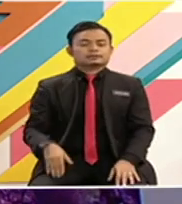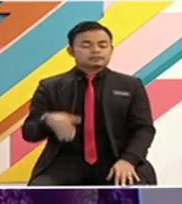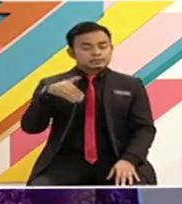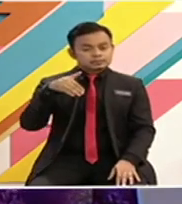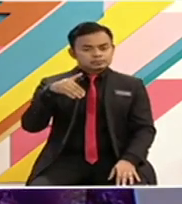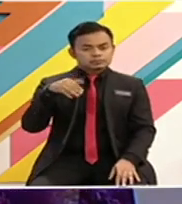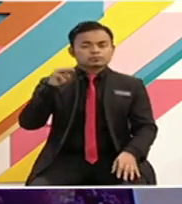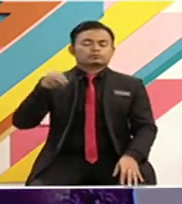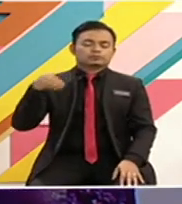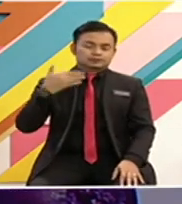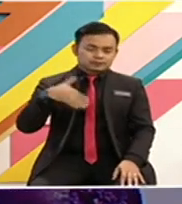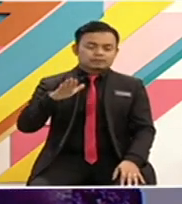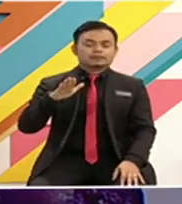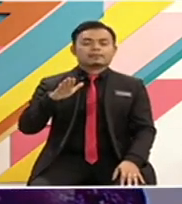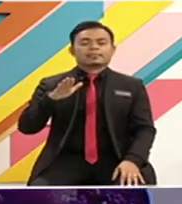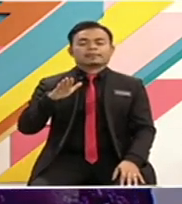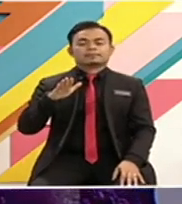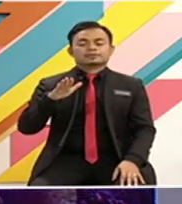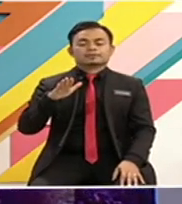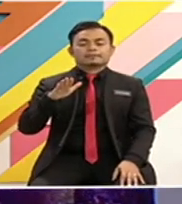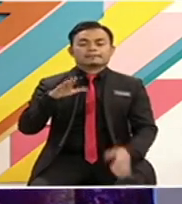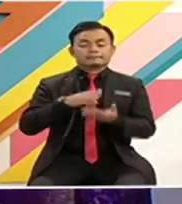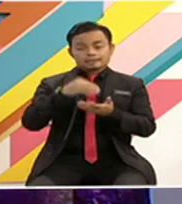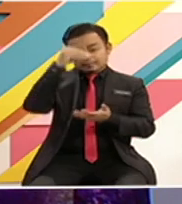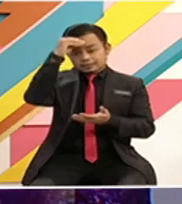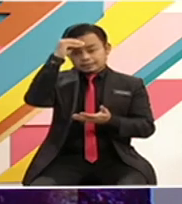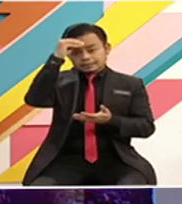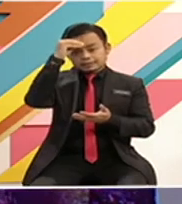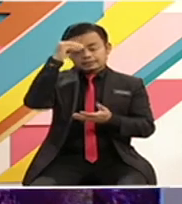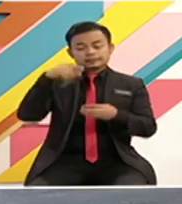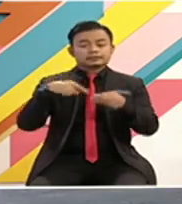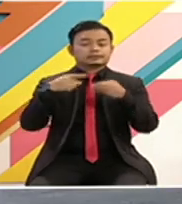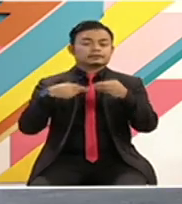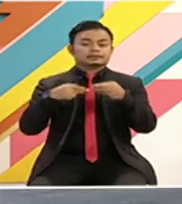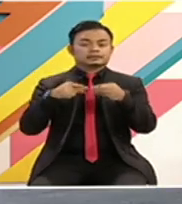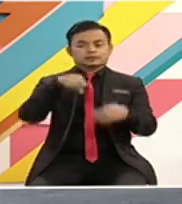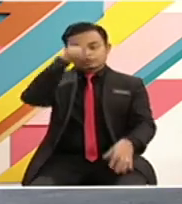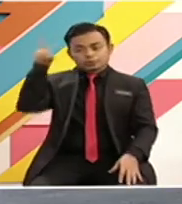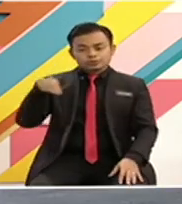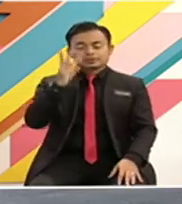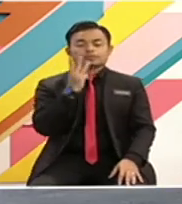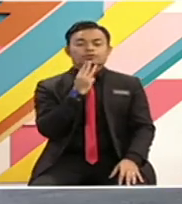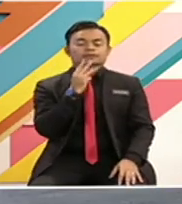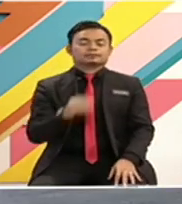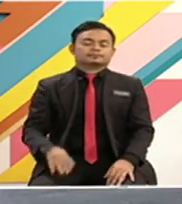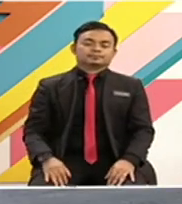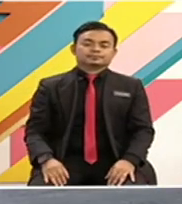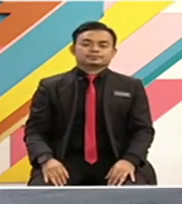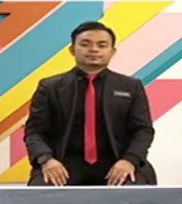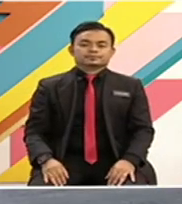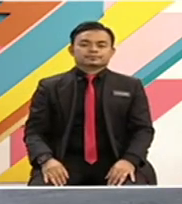roda warna ini roda warna yang cukup sediakan yang mudah nya dilihatnya jadi Cup gini kita tengok roda warna